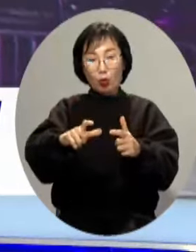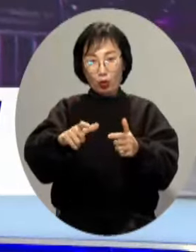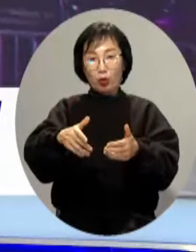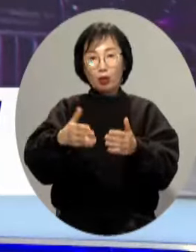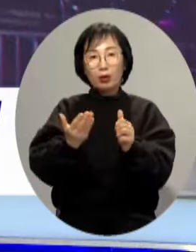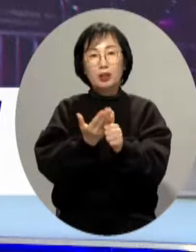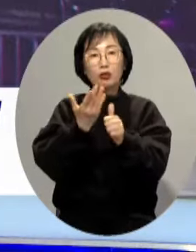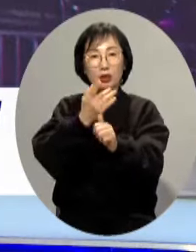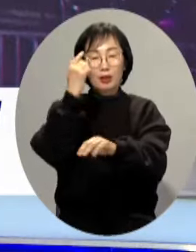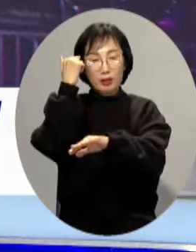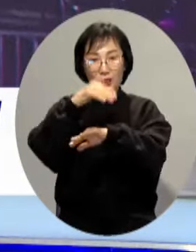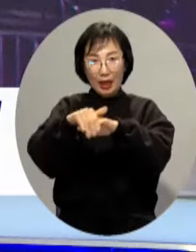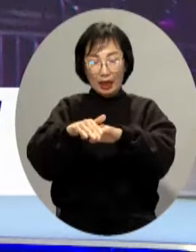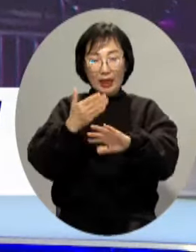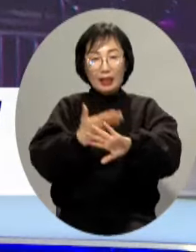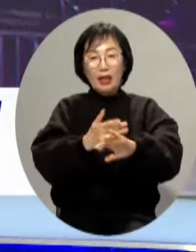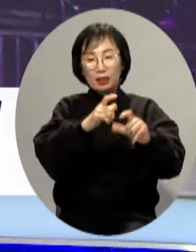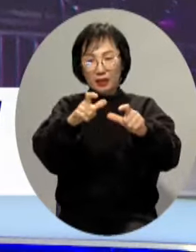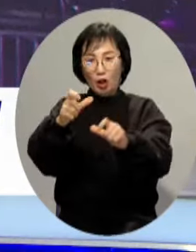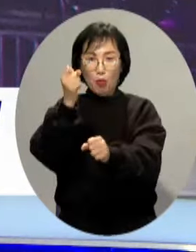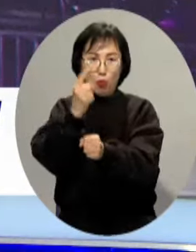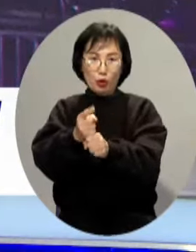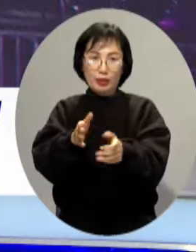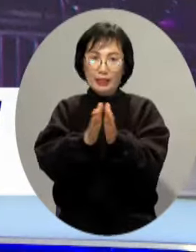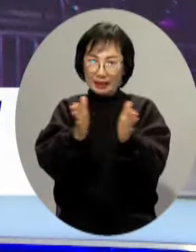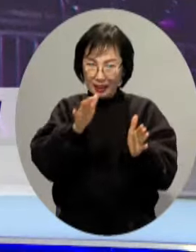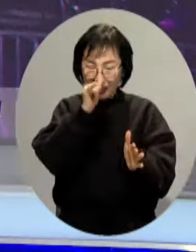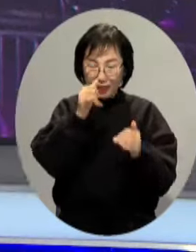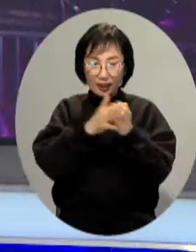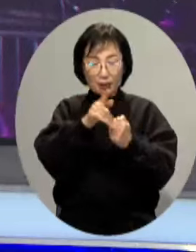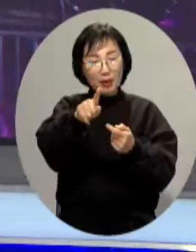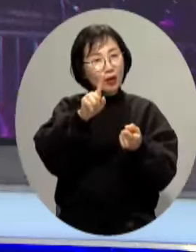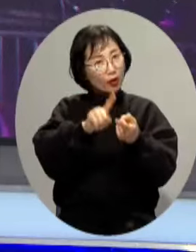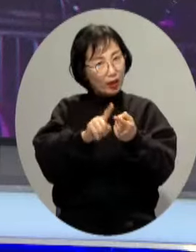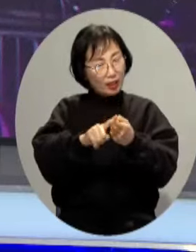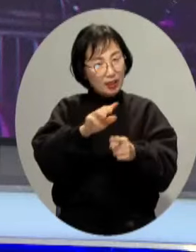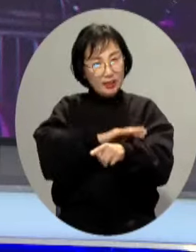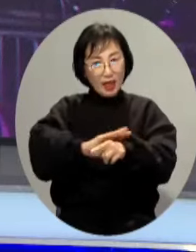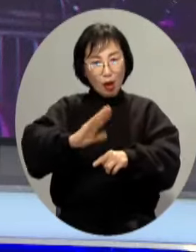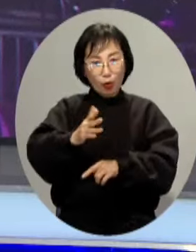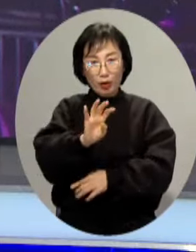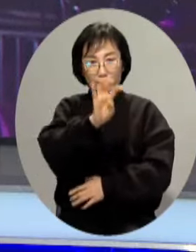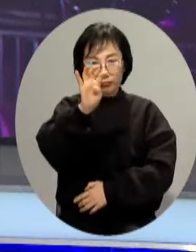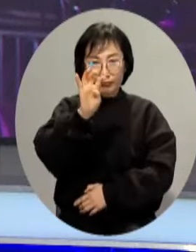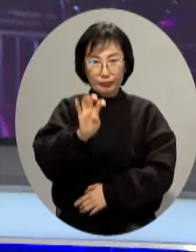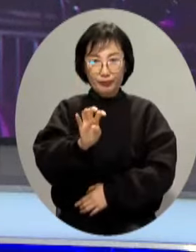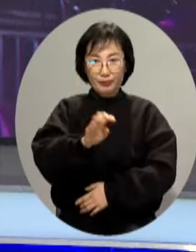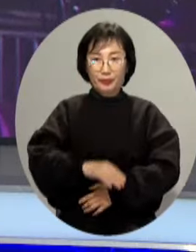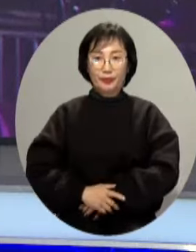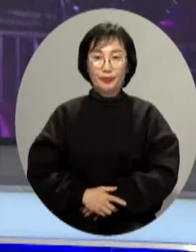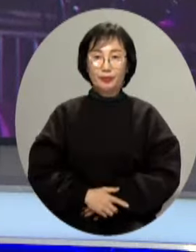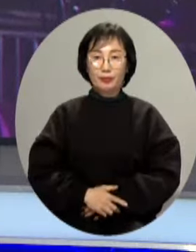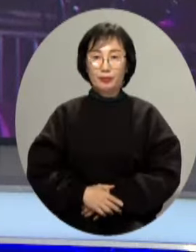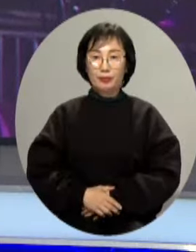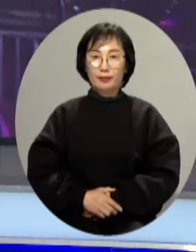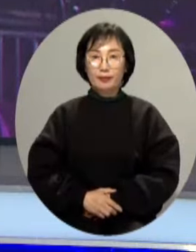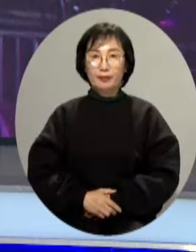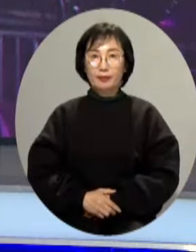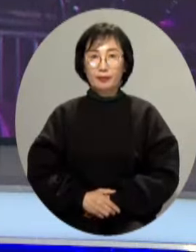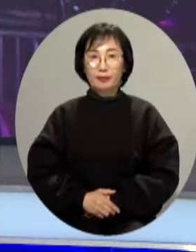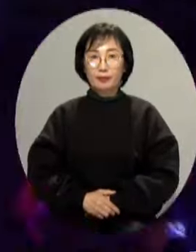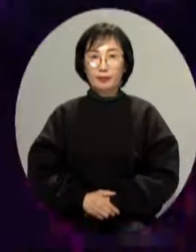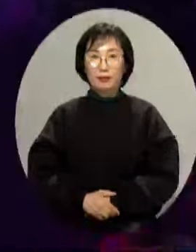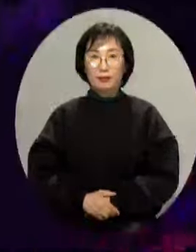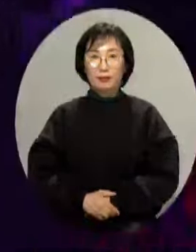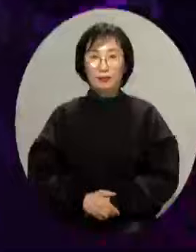다른 지역에 앞서 나간 사업이어서 성과를 위한 과제가 만만치 않아 보입니다. 박혜진 기자가 취재했습니다.